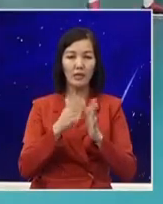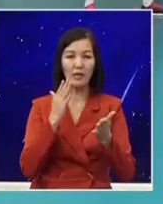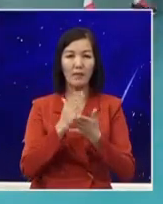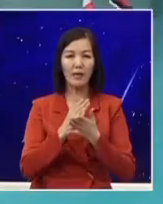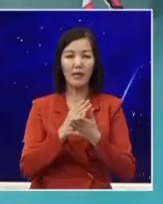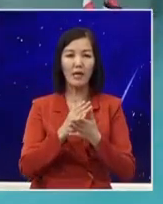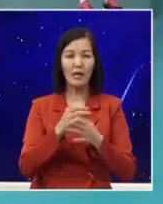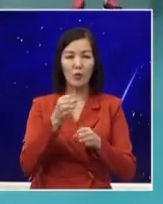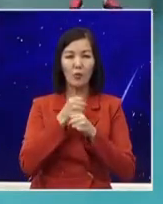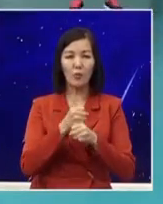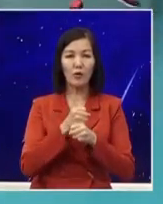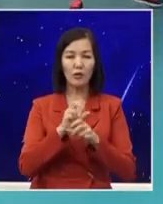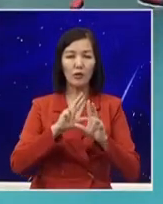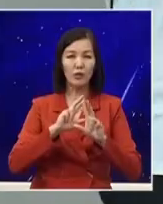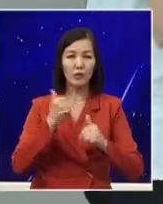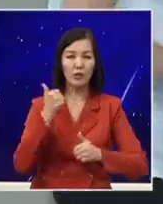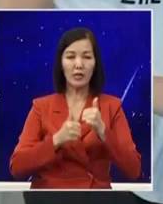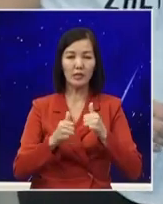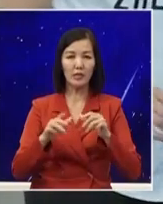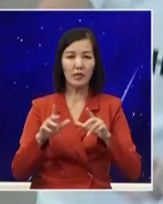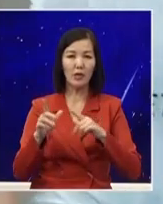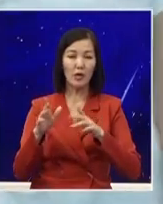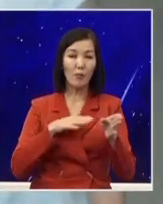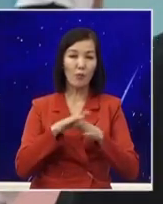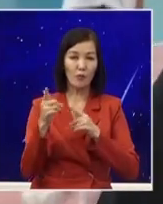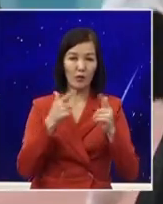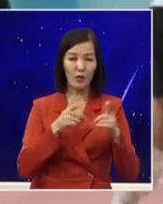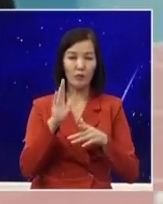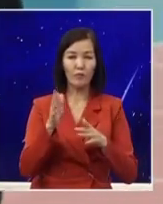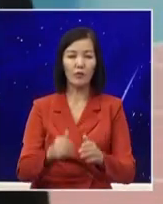кубогын сарапқа салар күні спортшылар толық бабына келетін көрінеді.